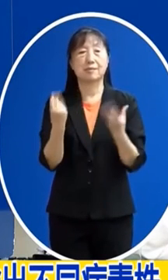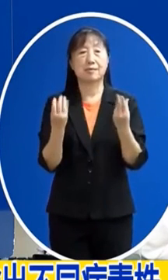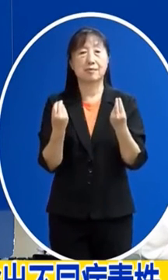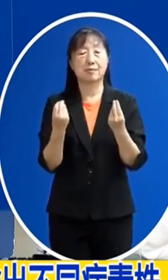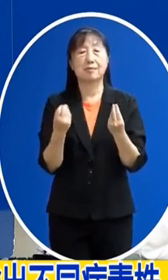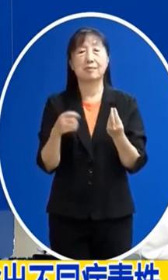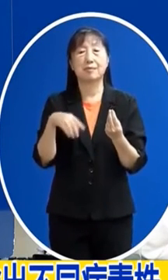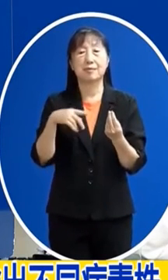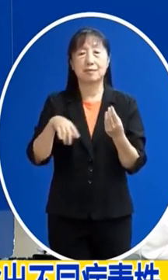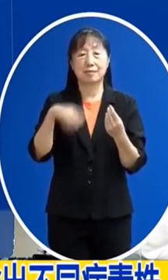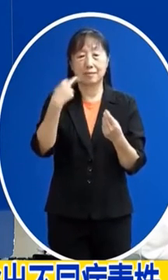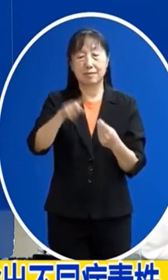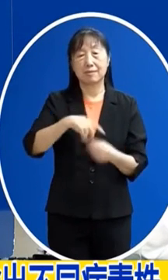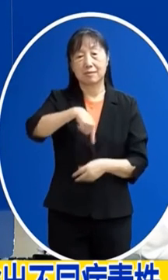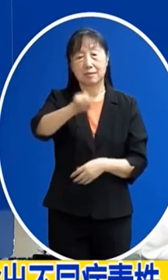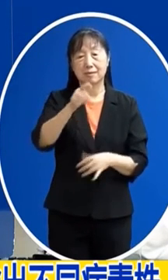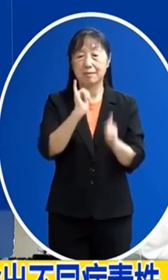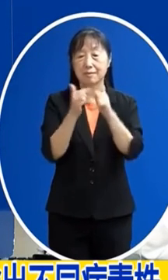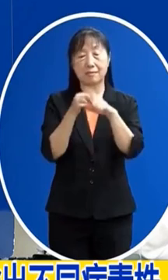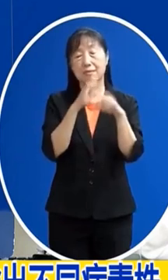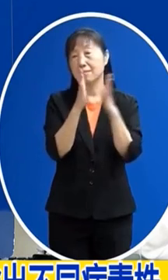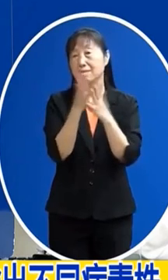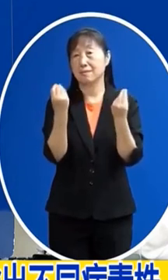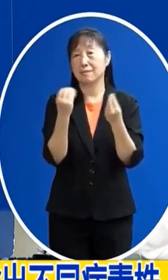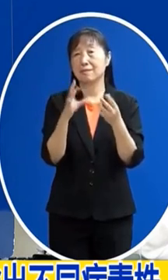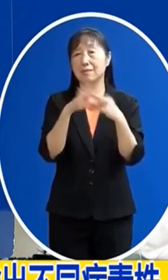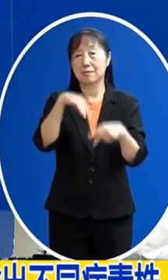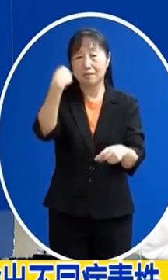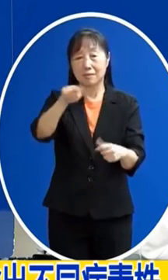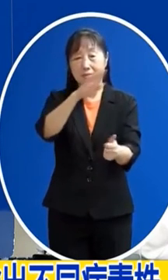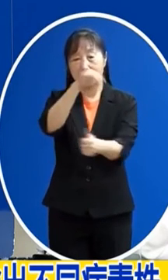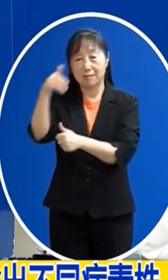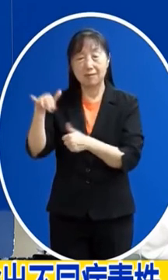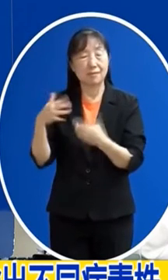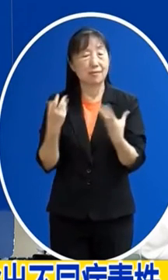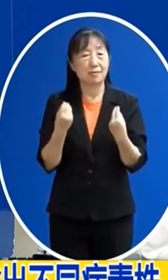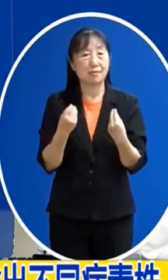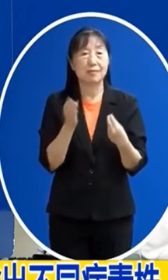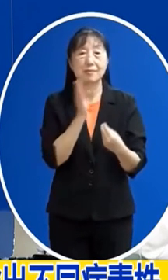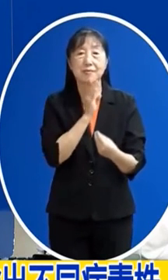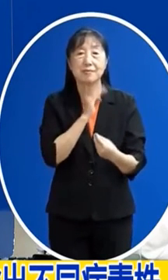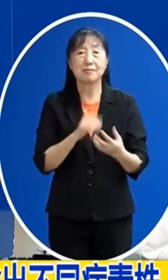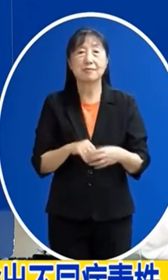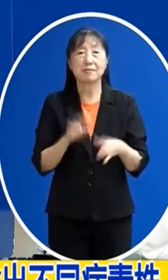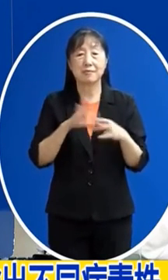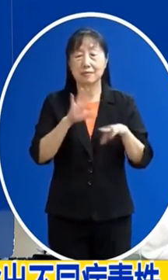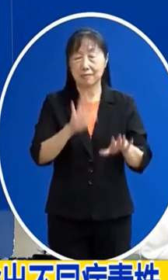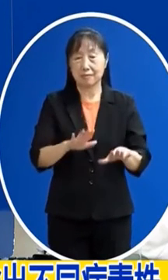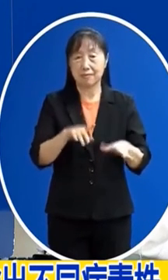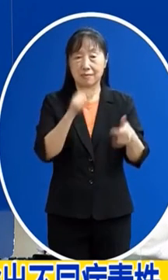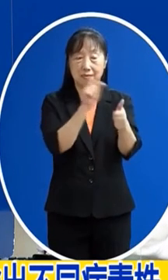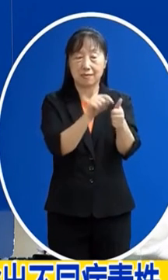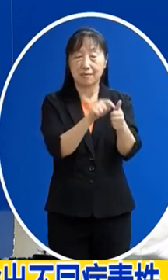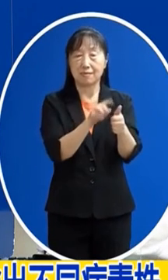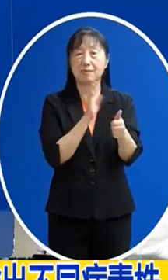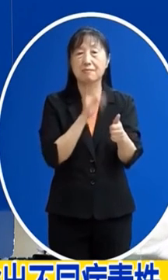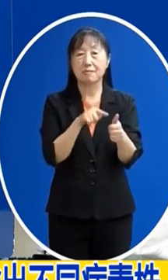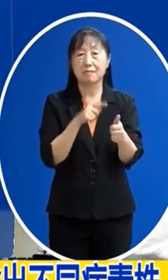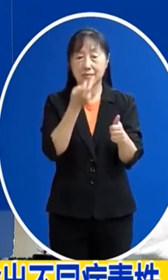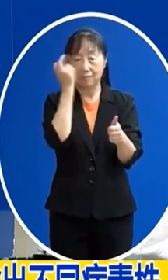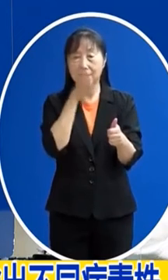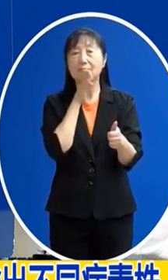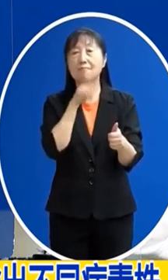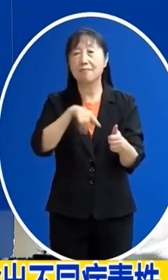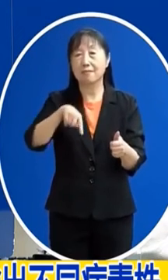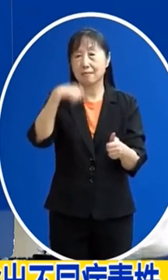人，也没有到社区当中活动，所以我们没有框列这个相关的接触者。目前来讲他并没有这个，虽然说是侦测到